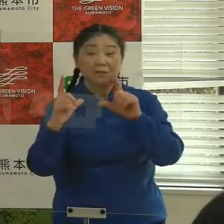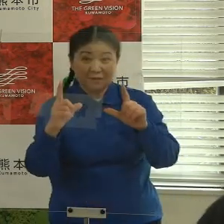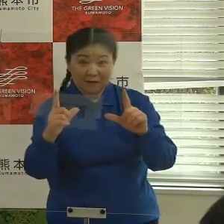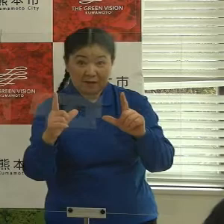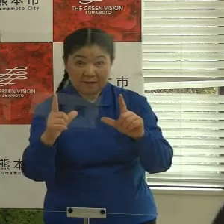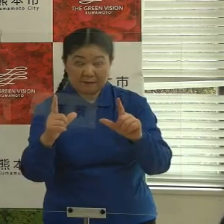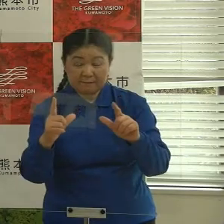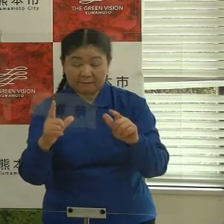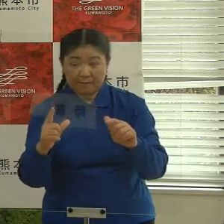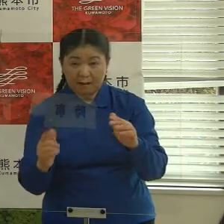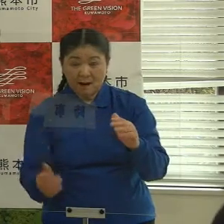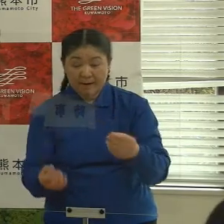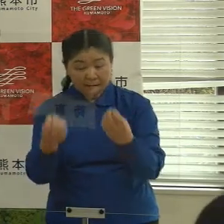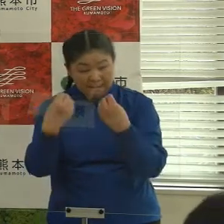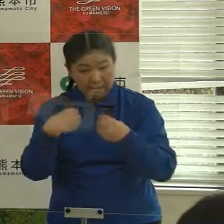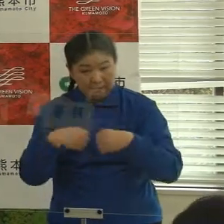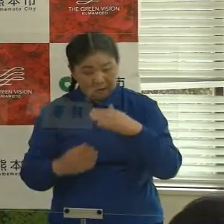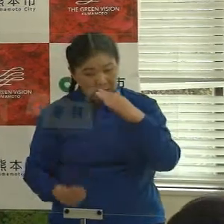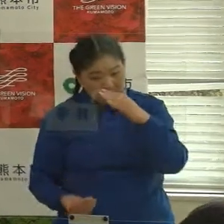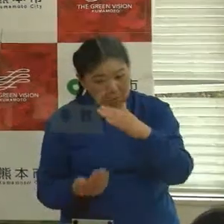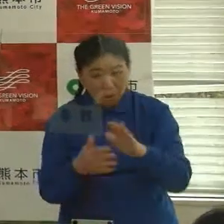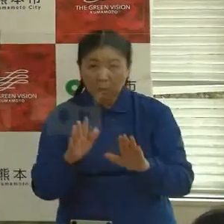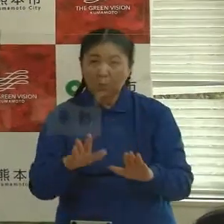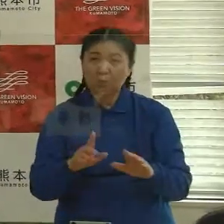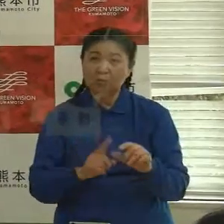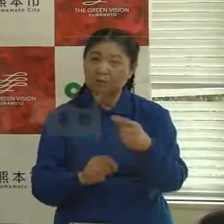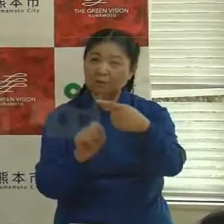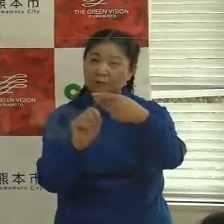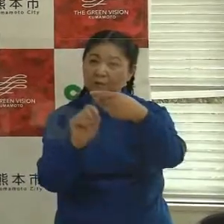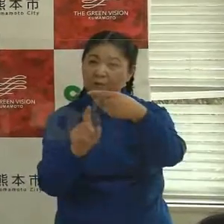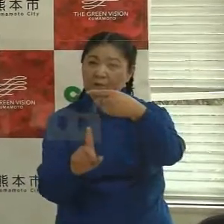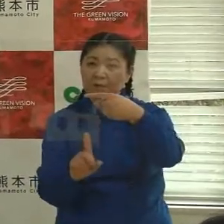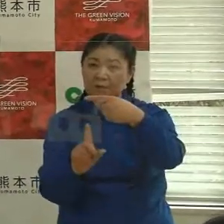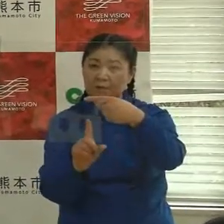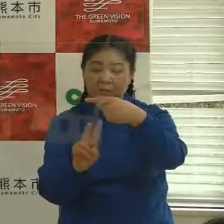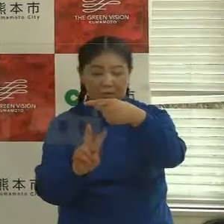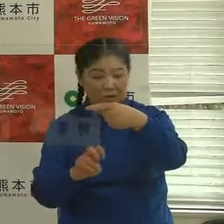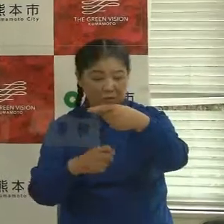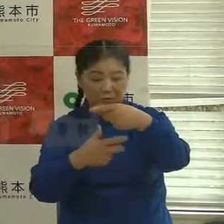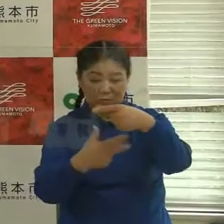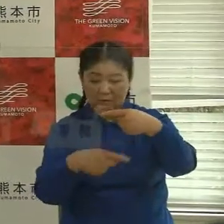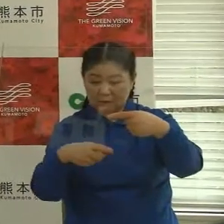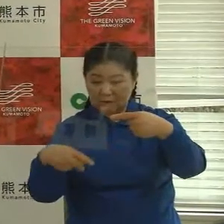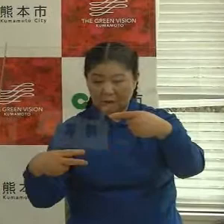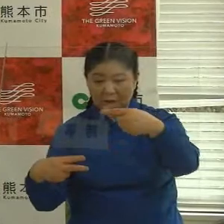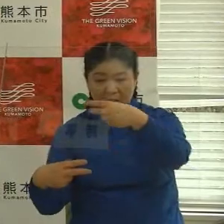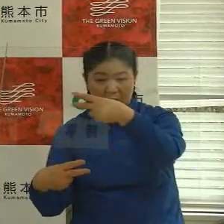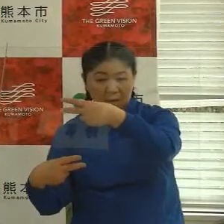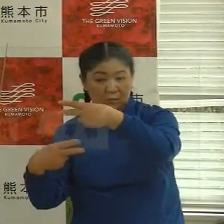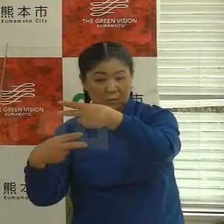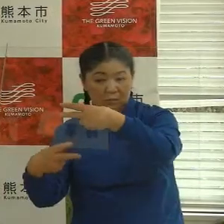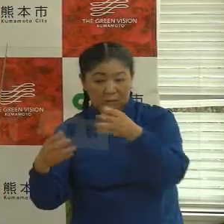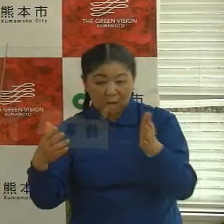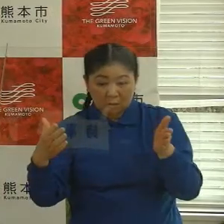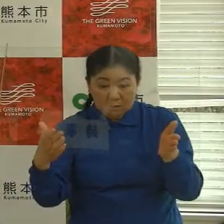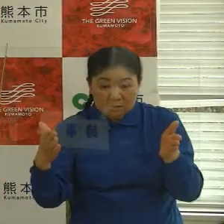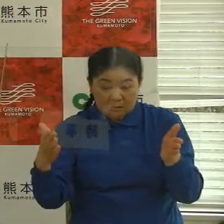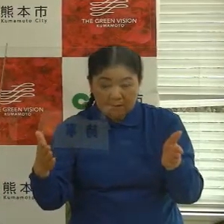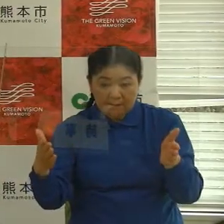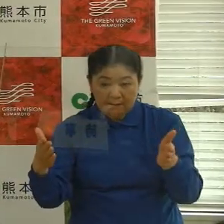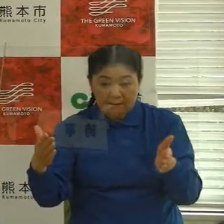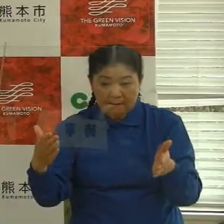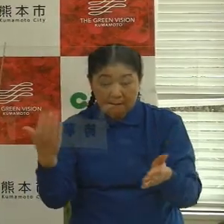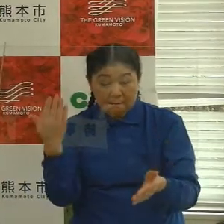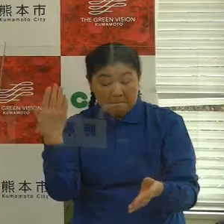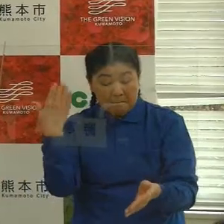感染のピークとなったのが、今年の1月27日から、2月2日のこの1週間で、過